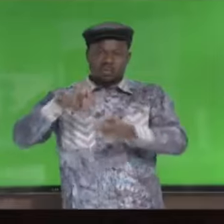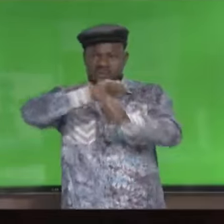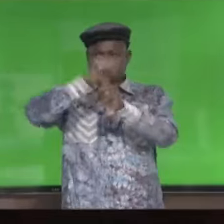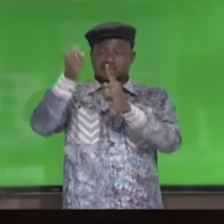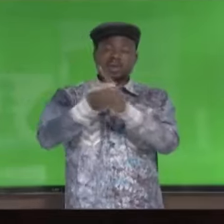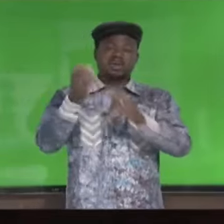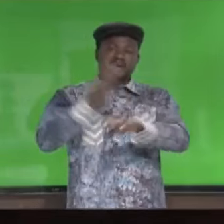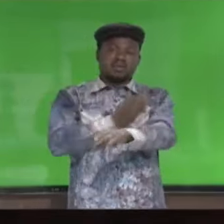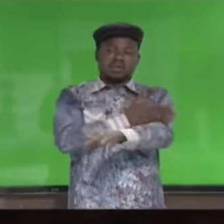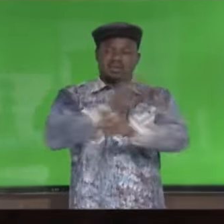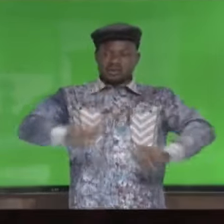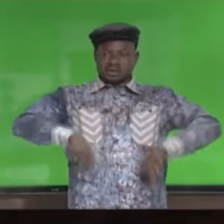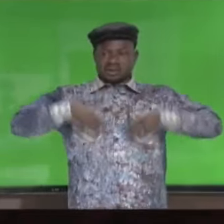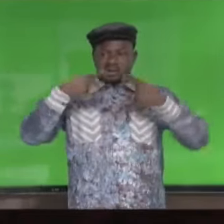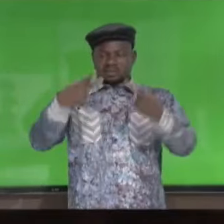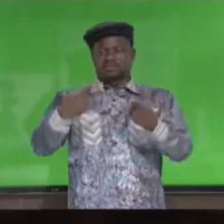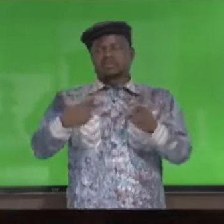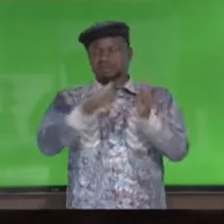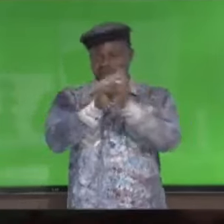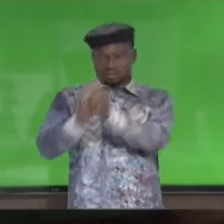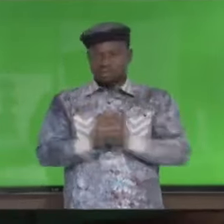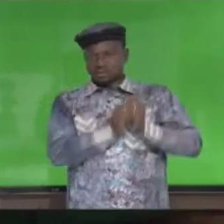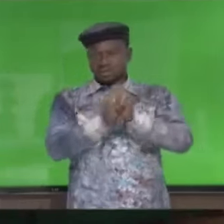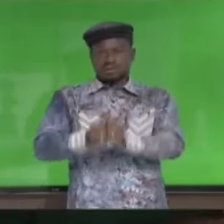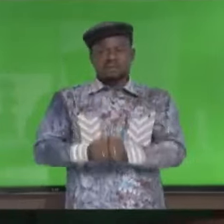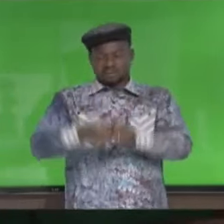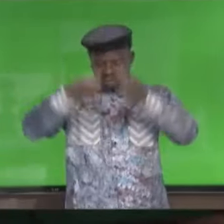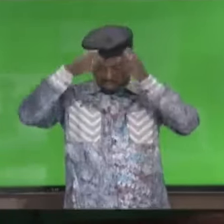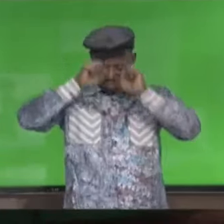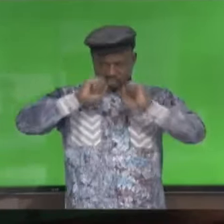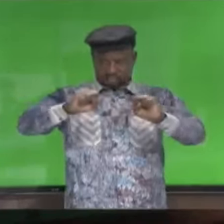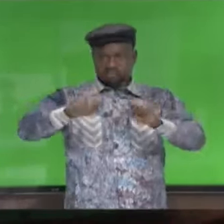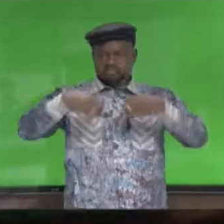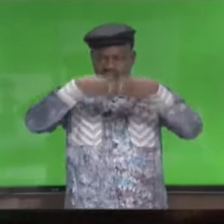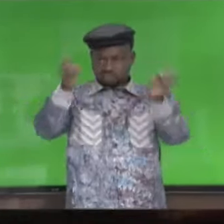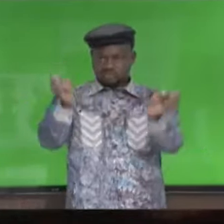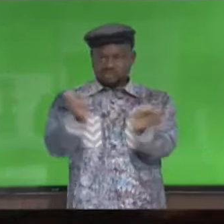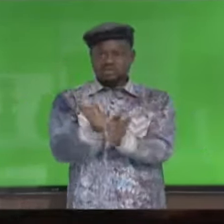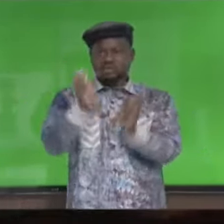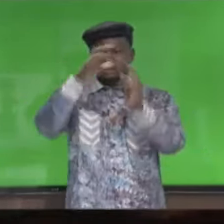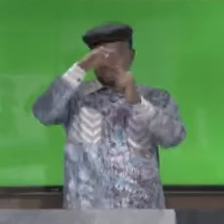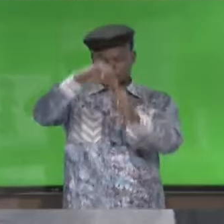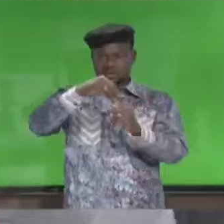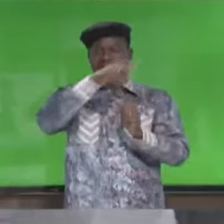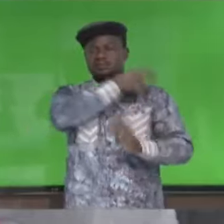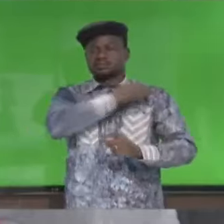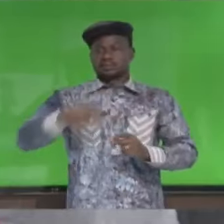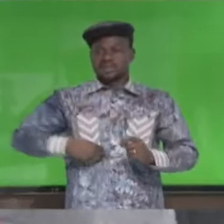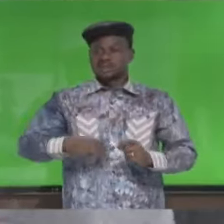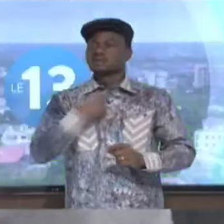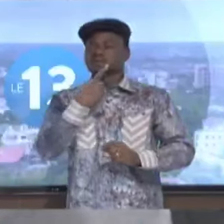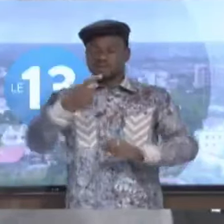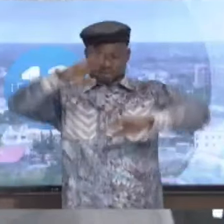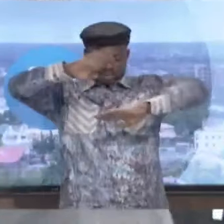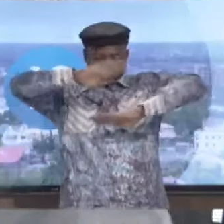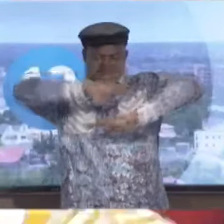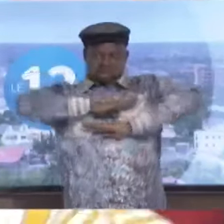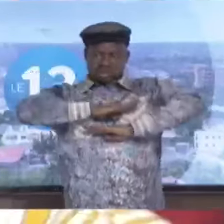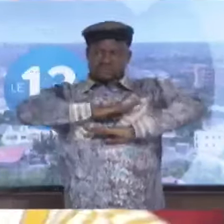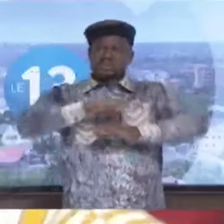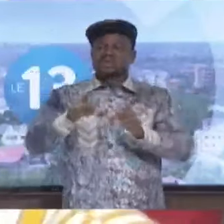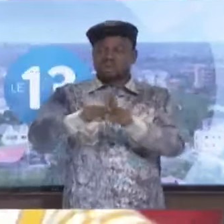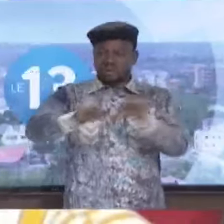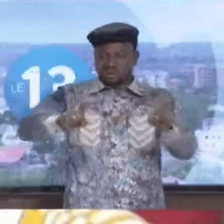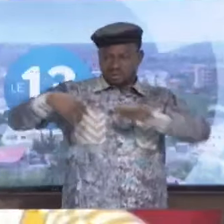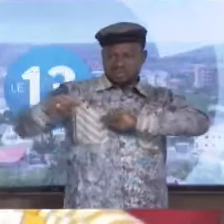du vivre ensemble. Les présidents des délégations spéciales des communes bénéficiaires se disent satisfaits des différentes